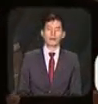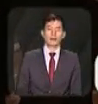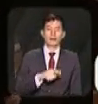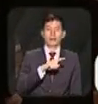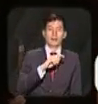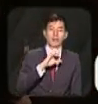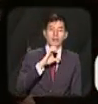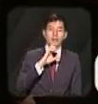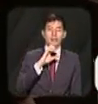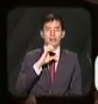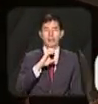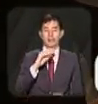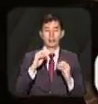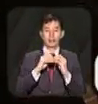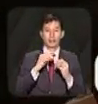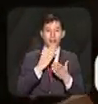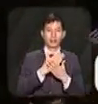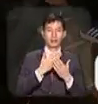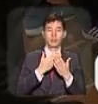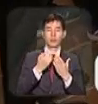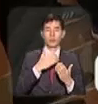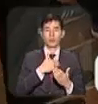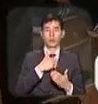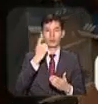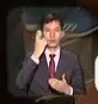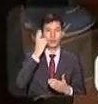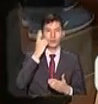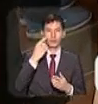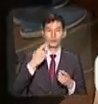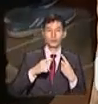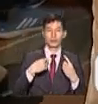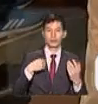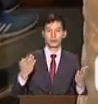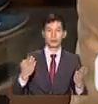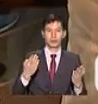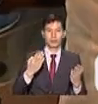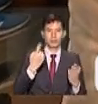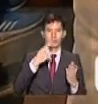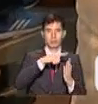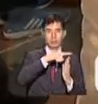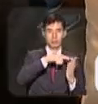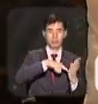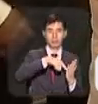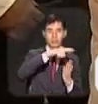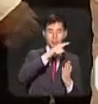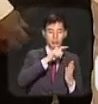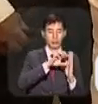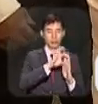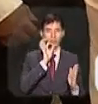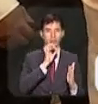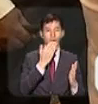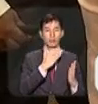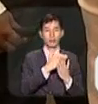Samsung обладает реверсивной зарядкой. Если вам нужно подзарядить телефон, то проведите пальцем сверху вниз и выберите PowerShare